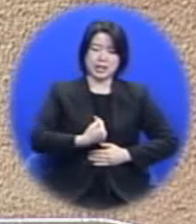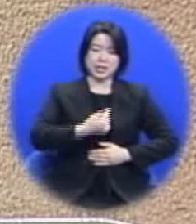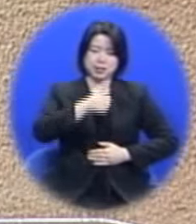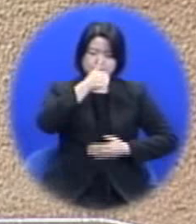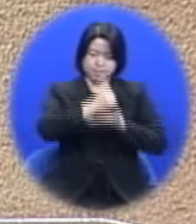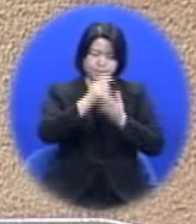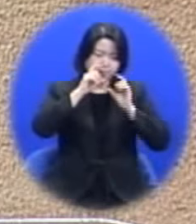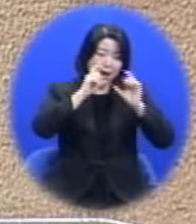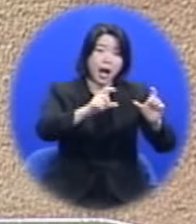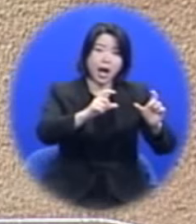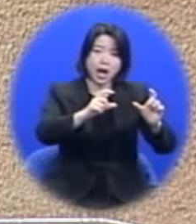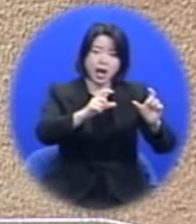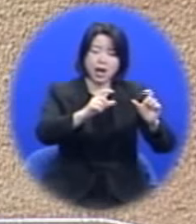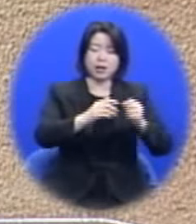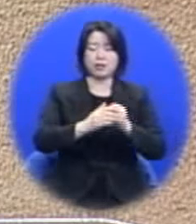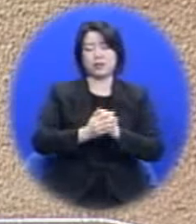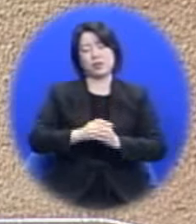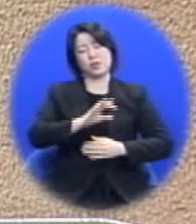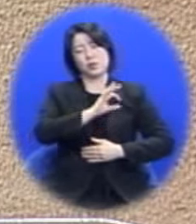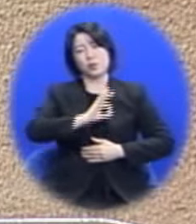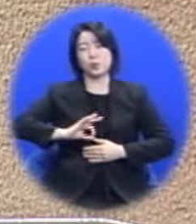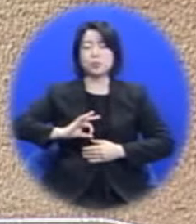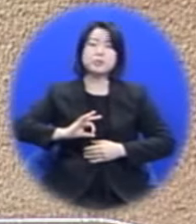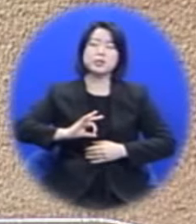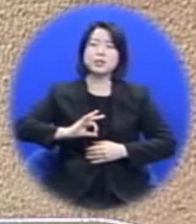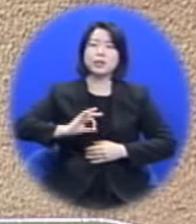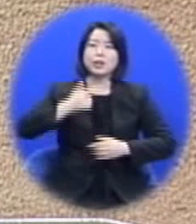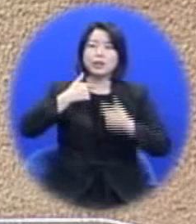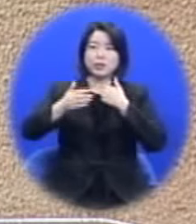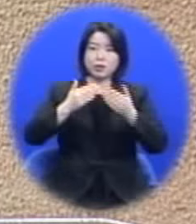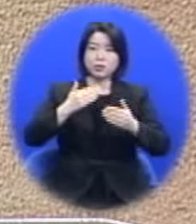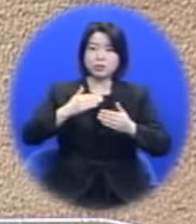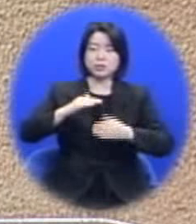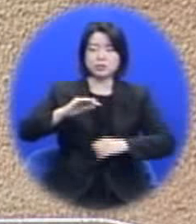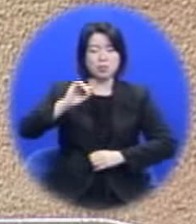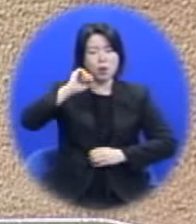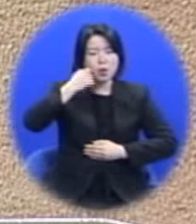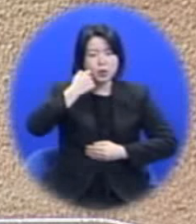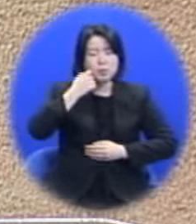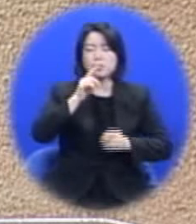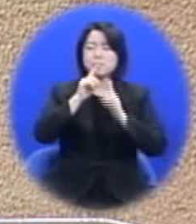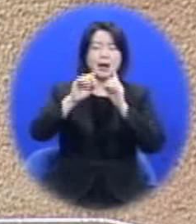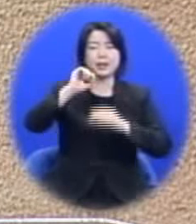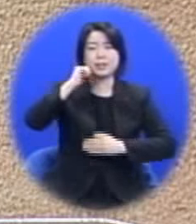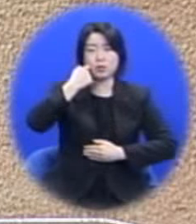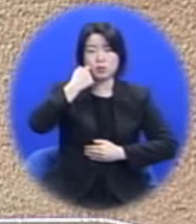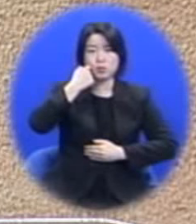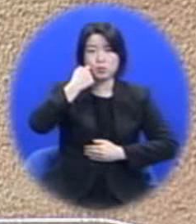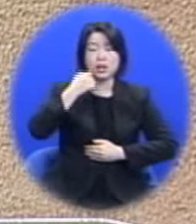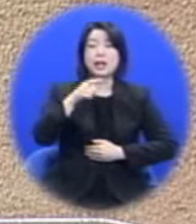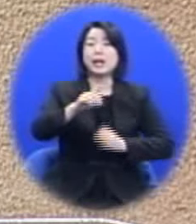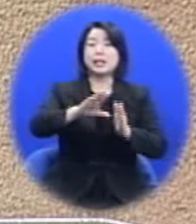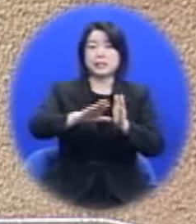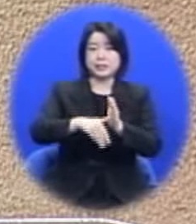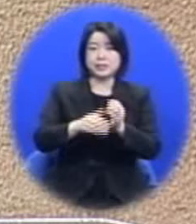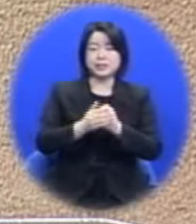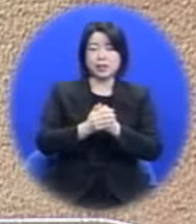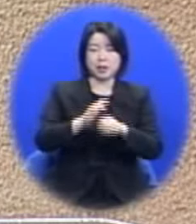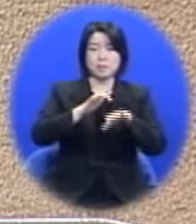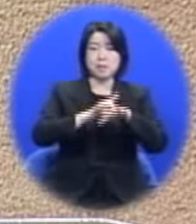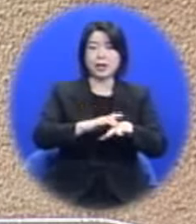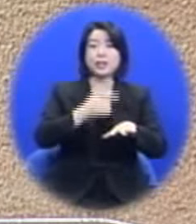욥이 겪은 어려움은 말할 수가 없었어요. 그때 마귀가 원하는 것은